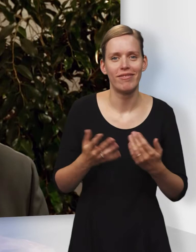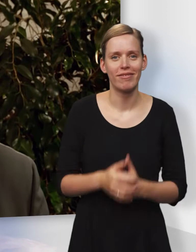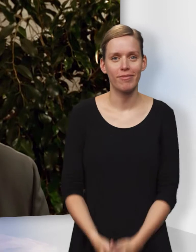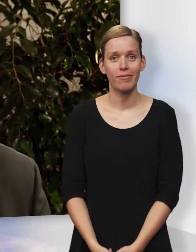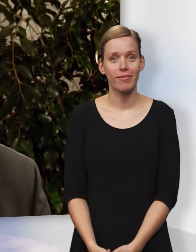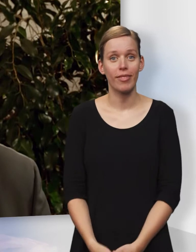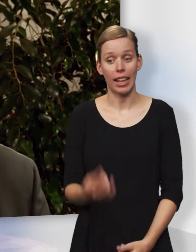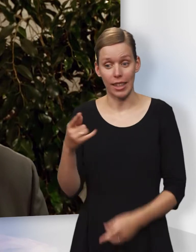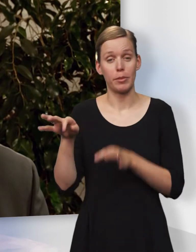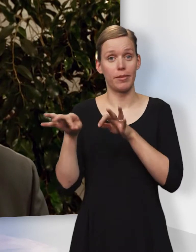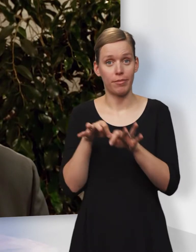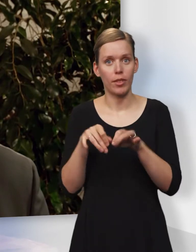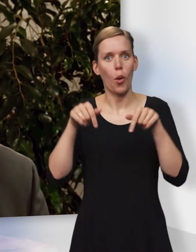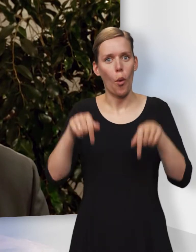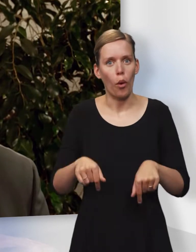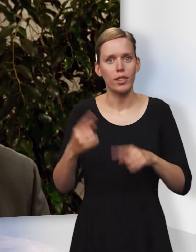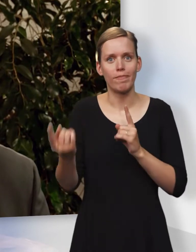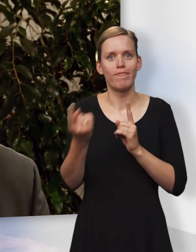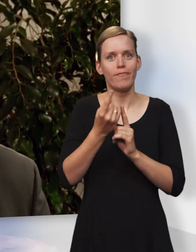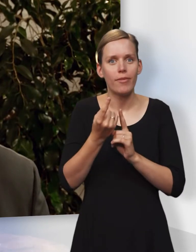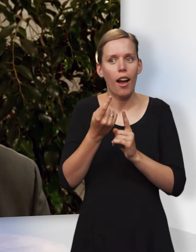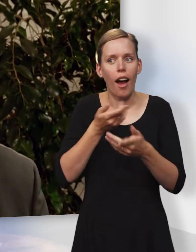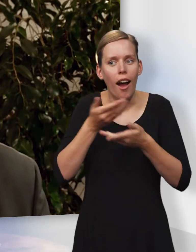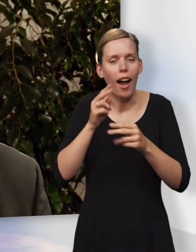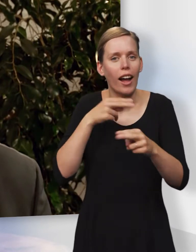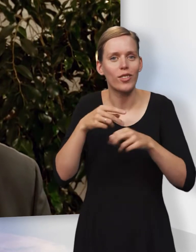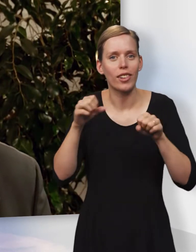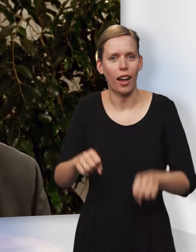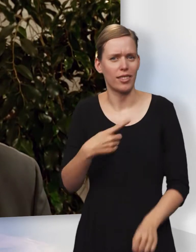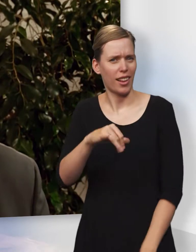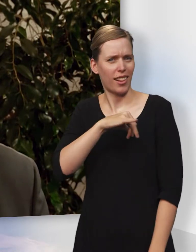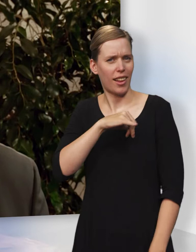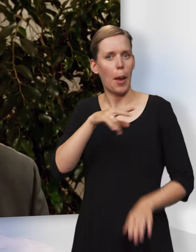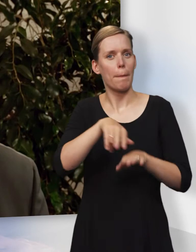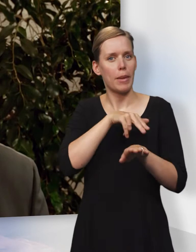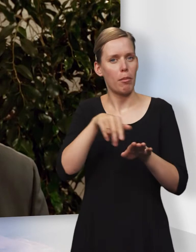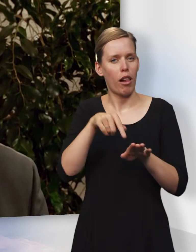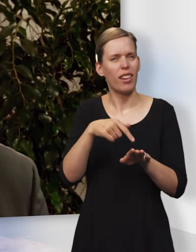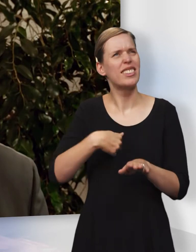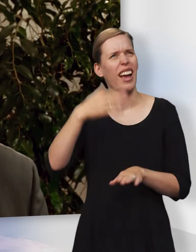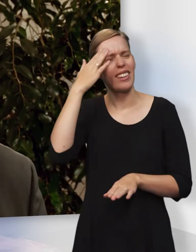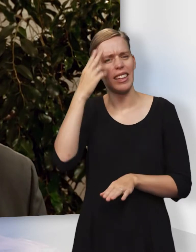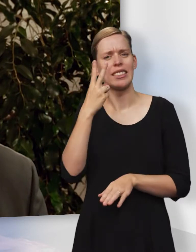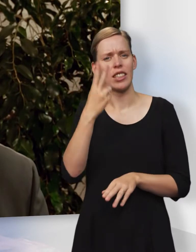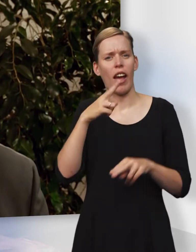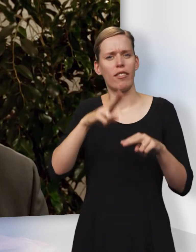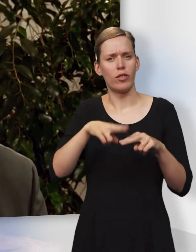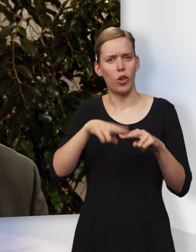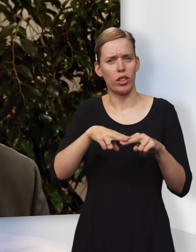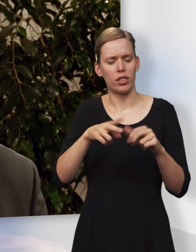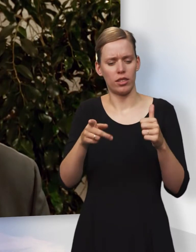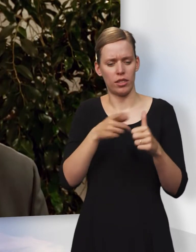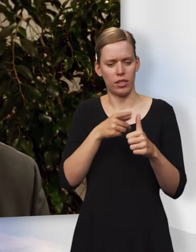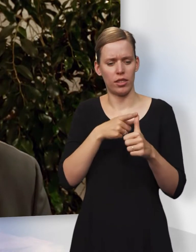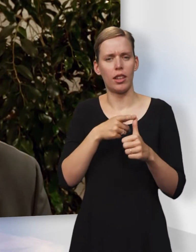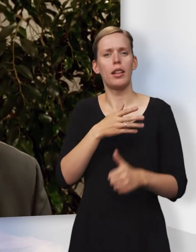Und heute steht er mir Rede und Antwort. Es ist ja ganz interessant in der Bibel. Ich kenne zumindest nur 2 Wirte. Einmal der